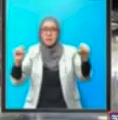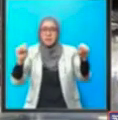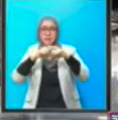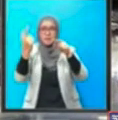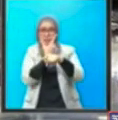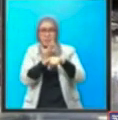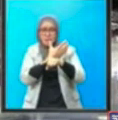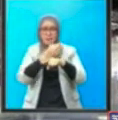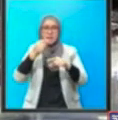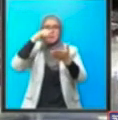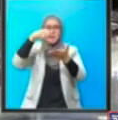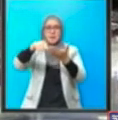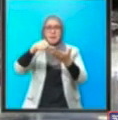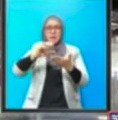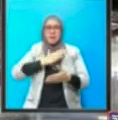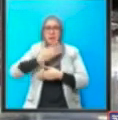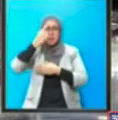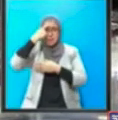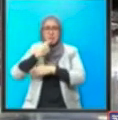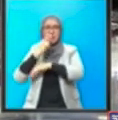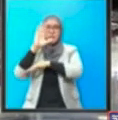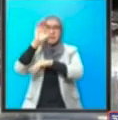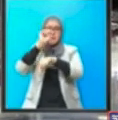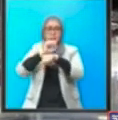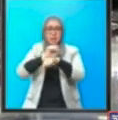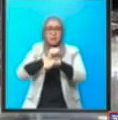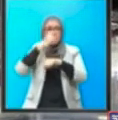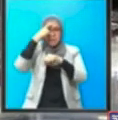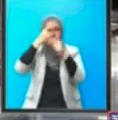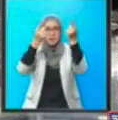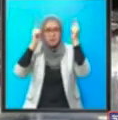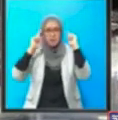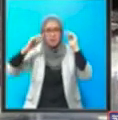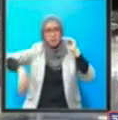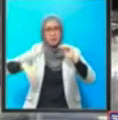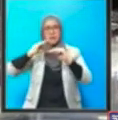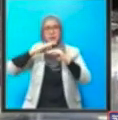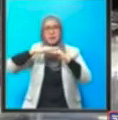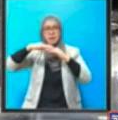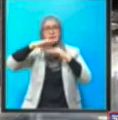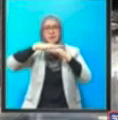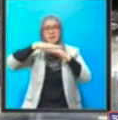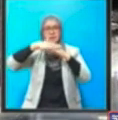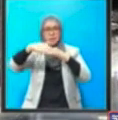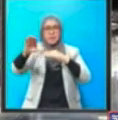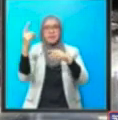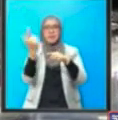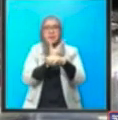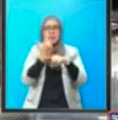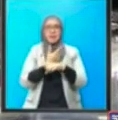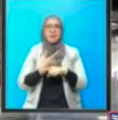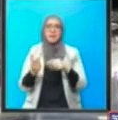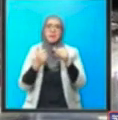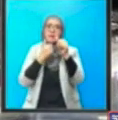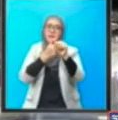sebagai jaminan penempatan pekerjaan kepada graduan selepas latihan dan berdasarkan the bilangan program yang telah